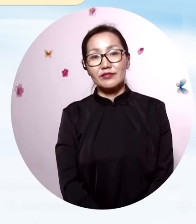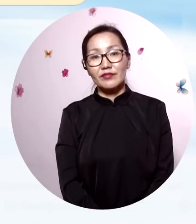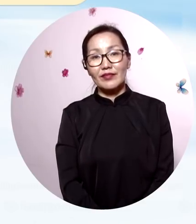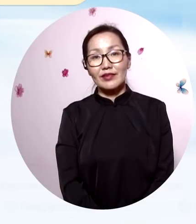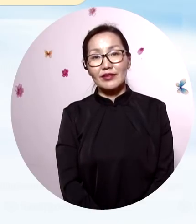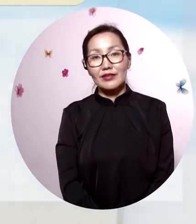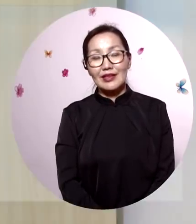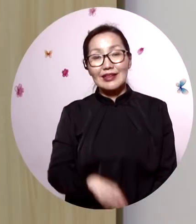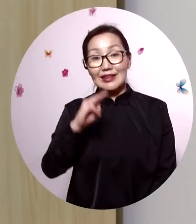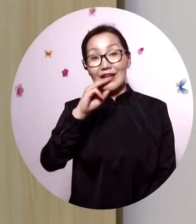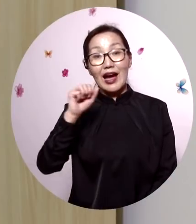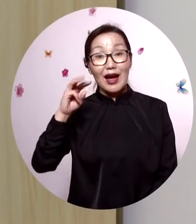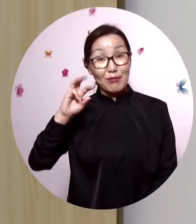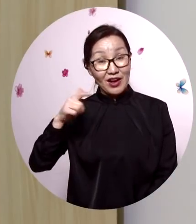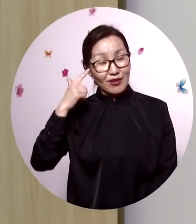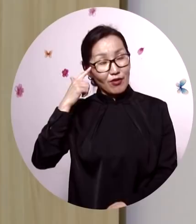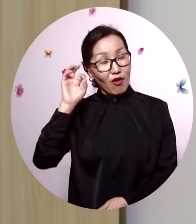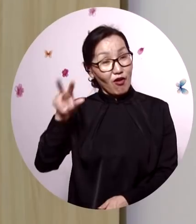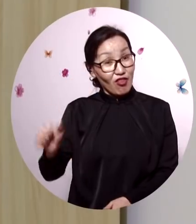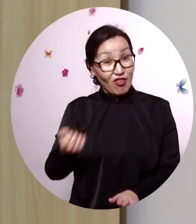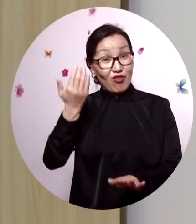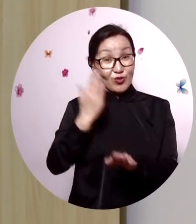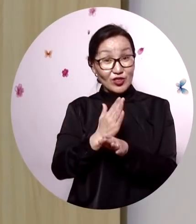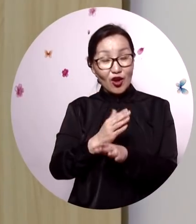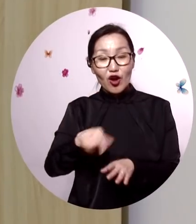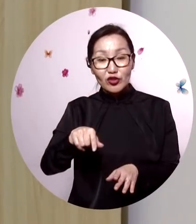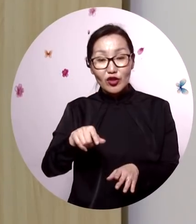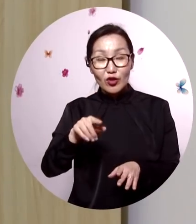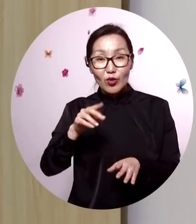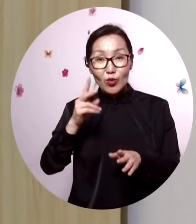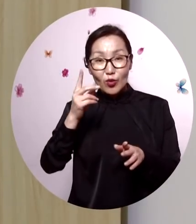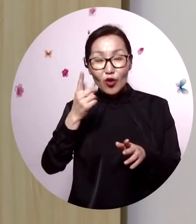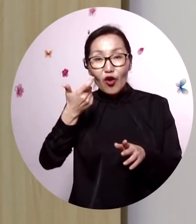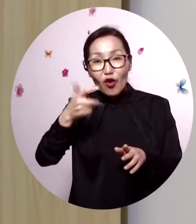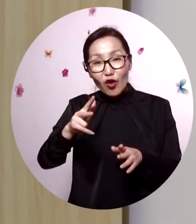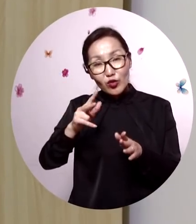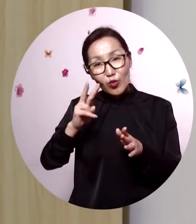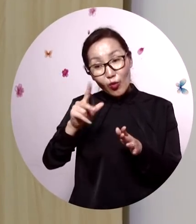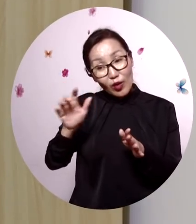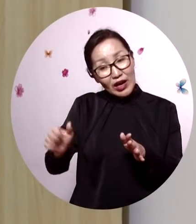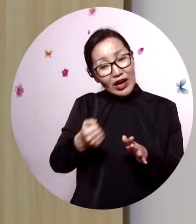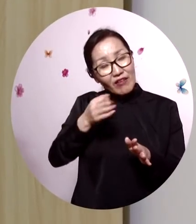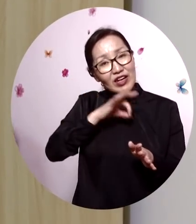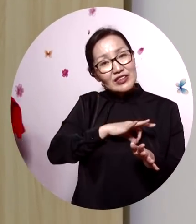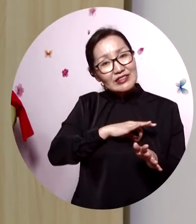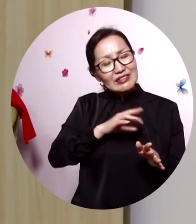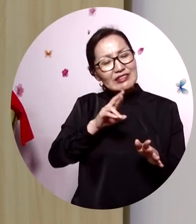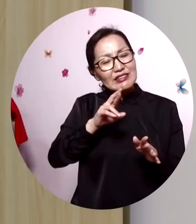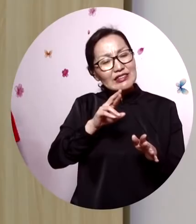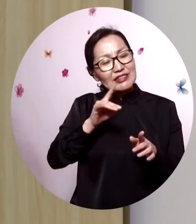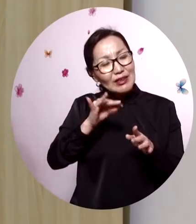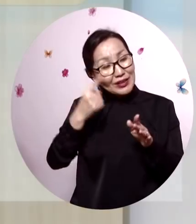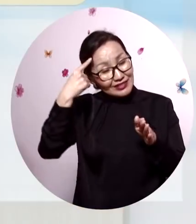Хэлцүгийнхэн таамаглал дэвшүүлсэн үндсэн утгаа ашиглан хэлцүгийнхэн ямар талд санааг